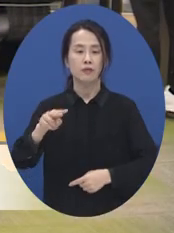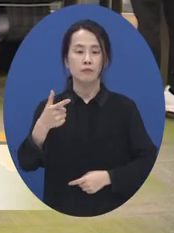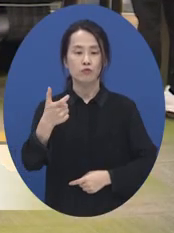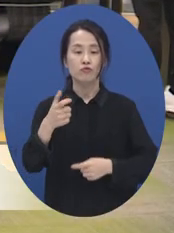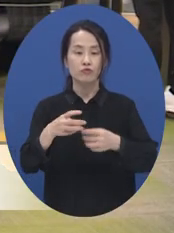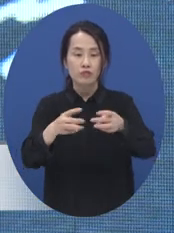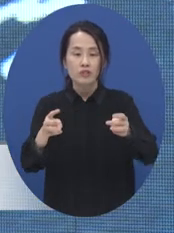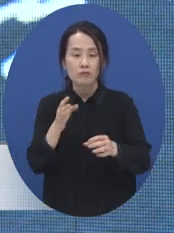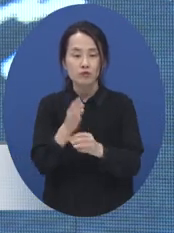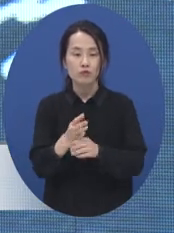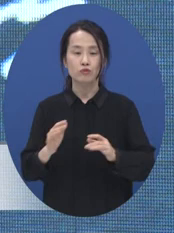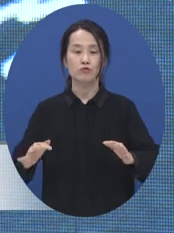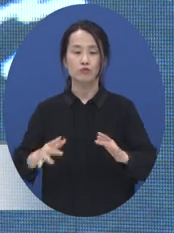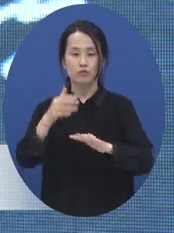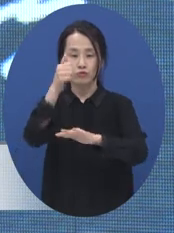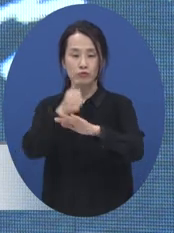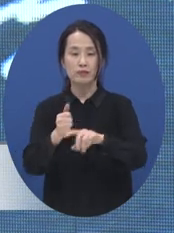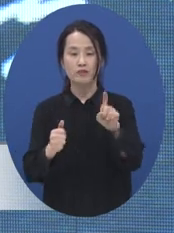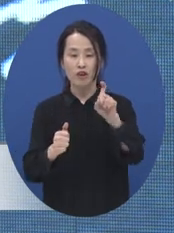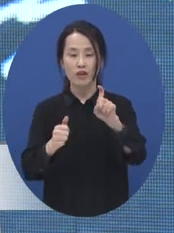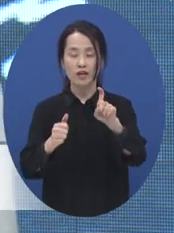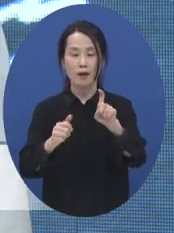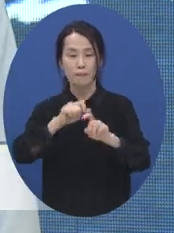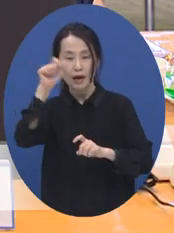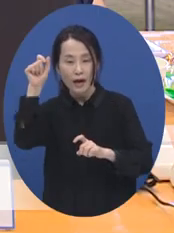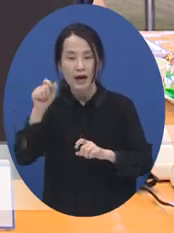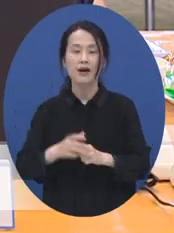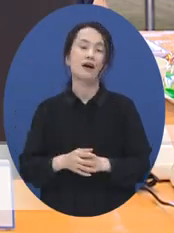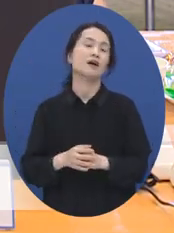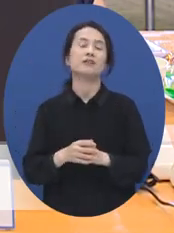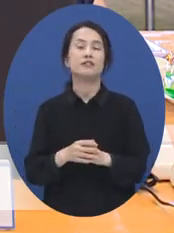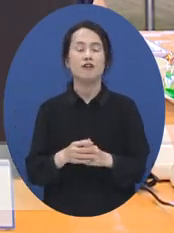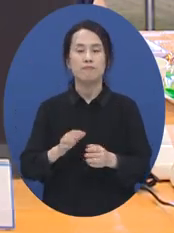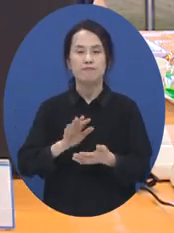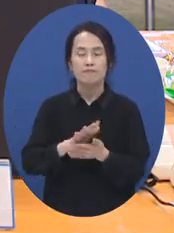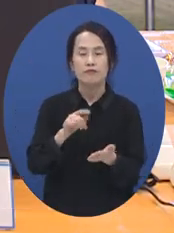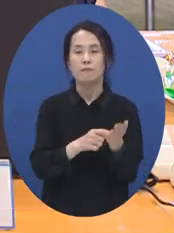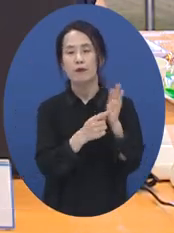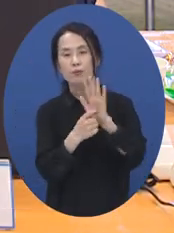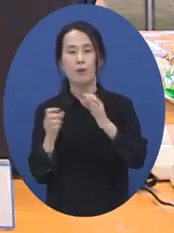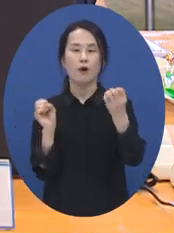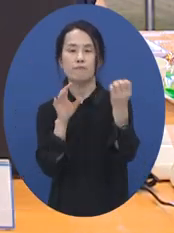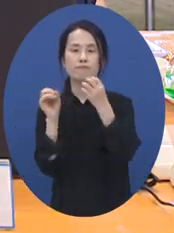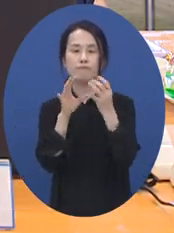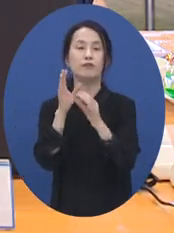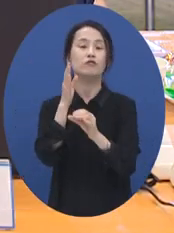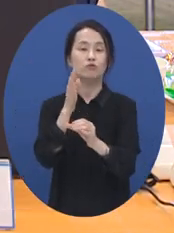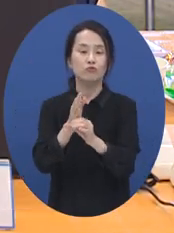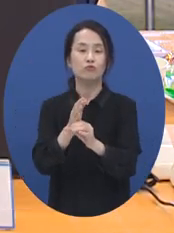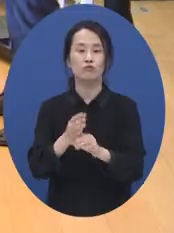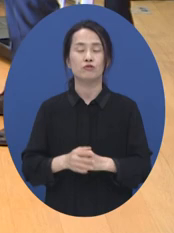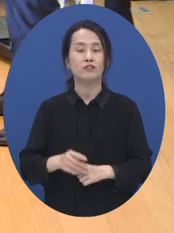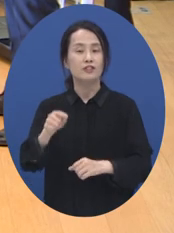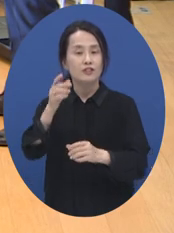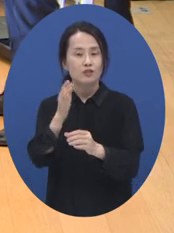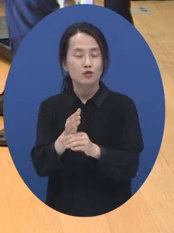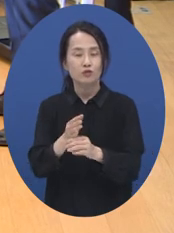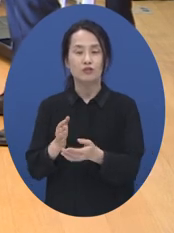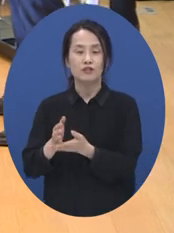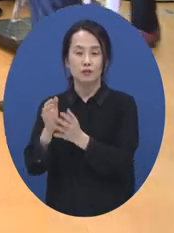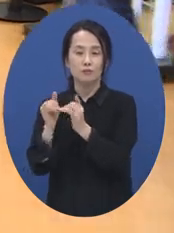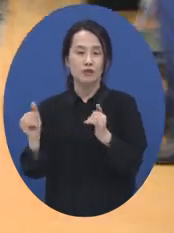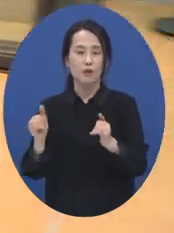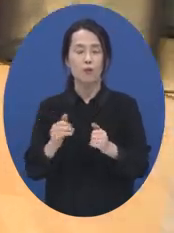참여한 260개 팀중 결선에 진출한 10개 팀이 열띤 발표와 질의응답을 이어갔습니다.